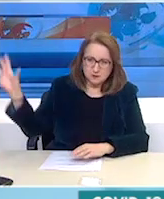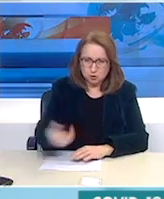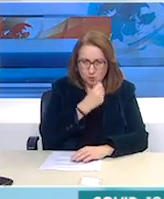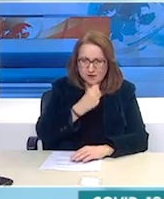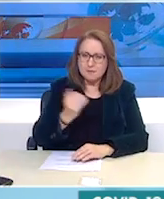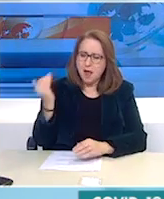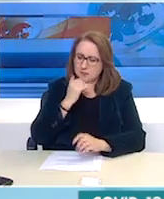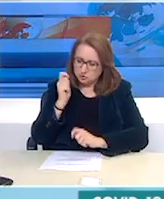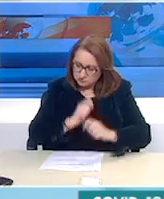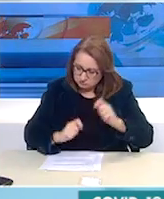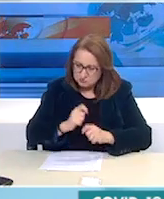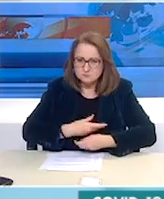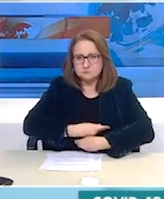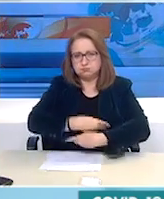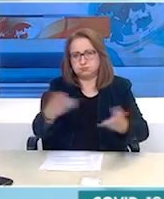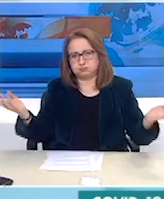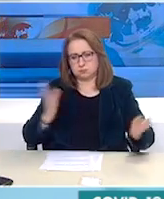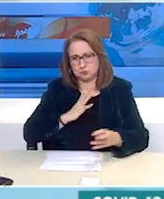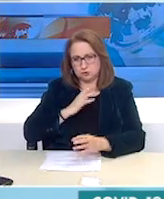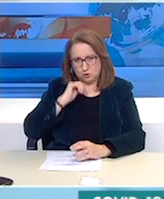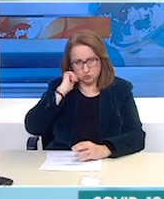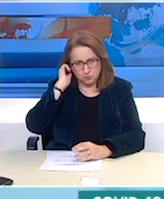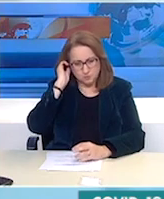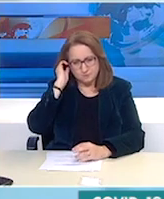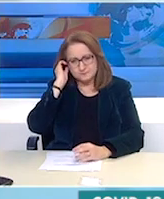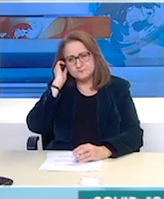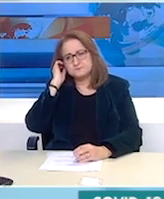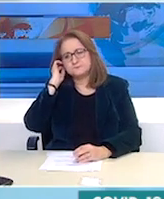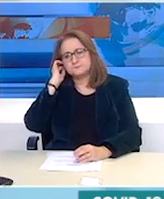σκέλος ενημέρωσης, όπως πολύ καλά γνωρίζετε,